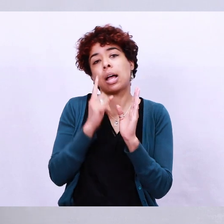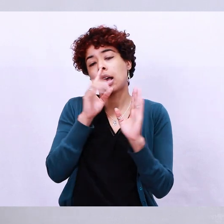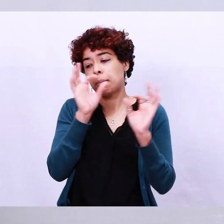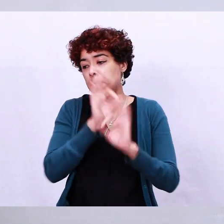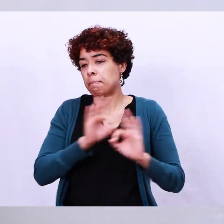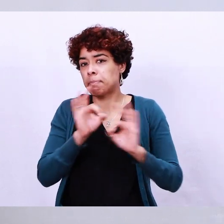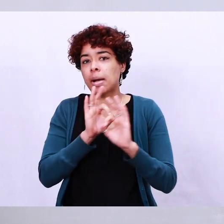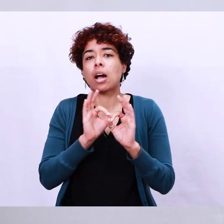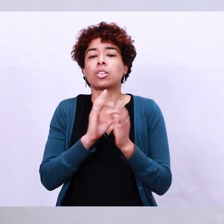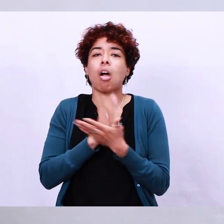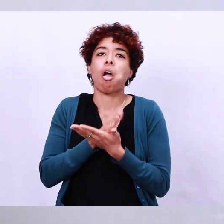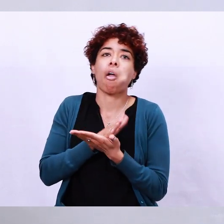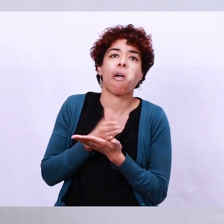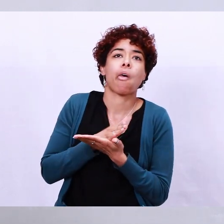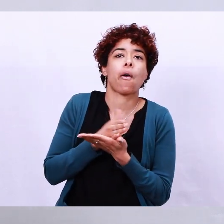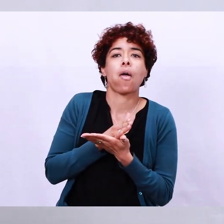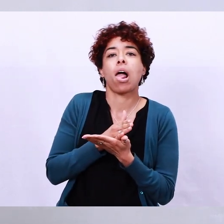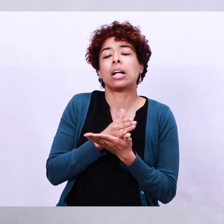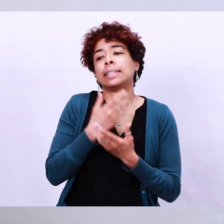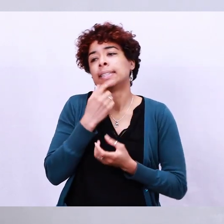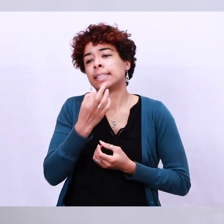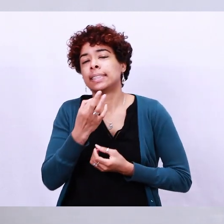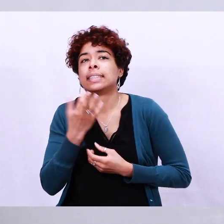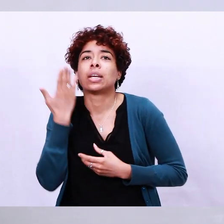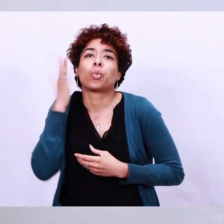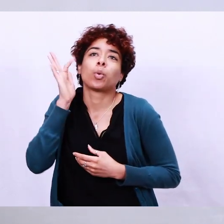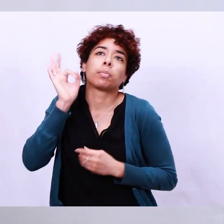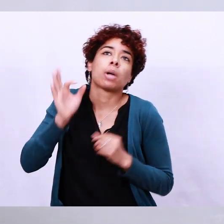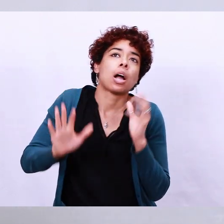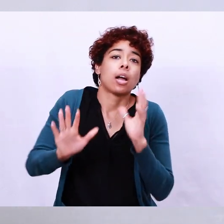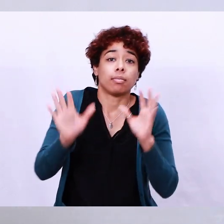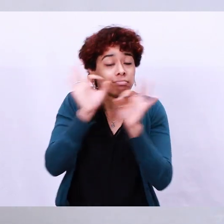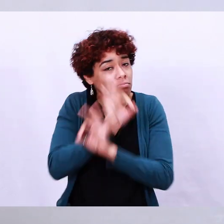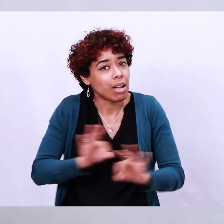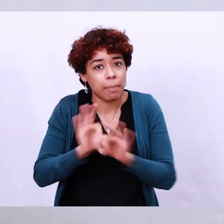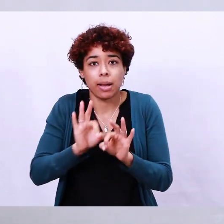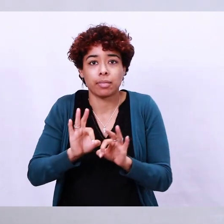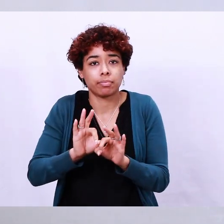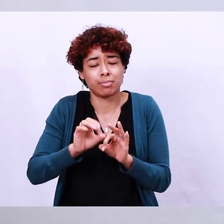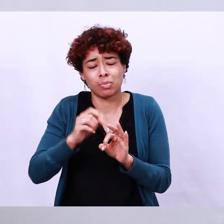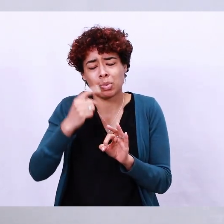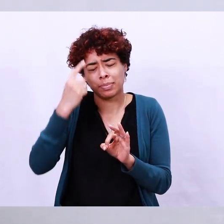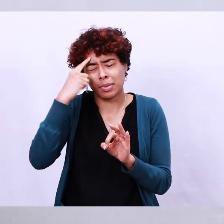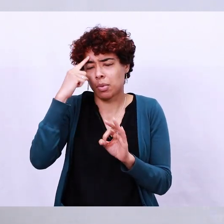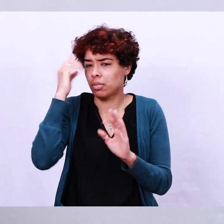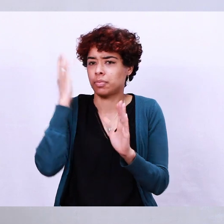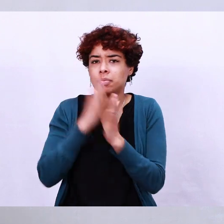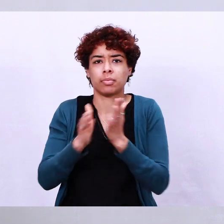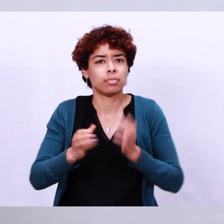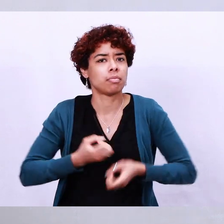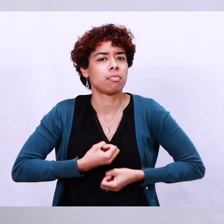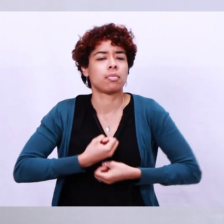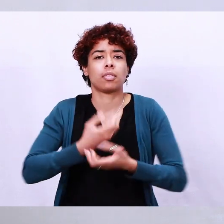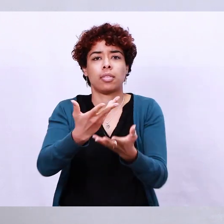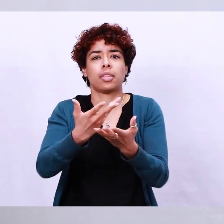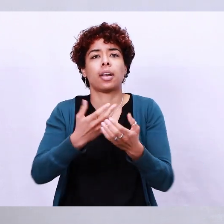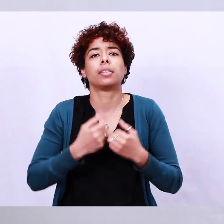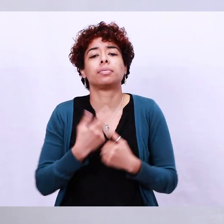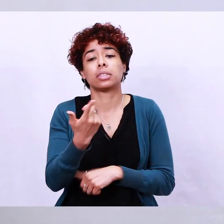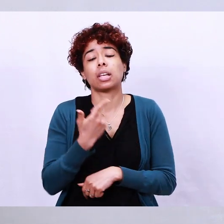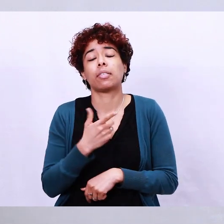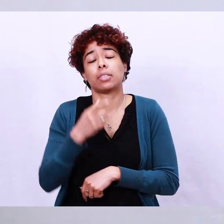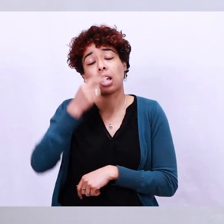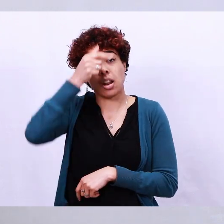de compromis dans quelqu'un qui parle avec sincérité. C'est le fond de sa pensée, comme on dit. En fait, ça vient du